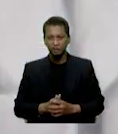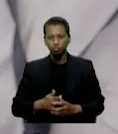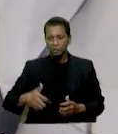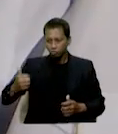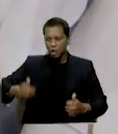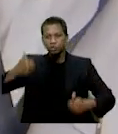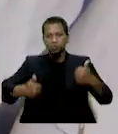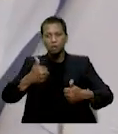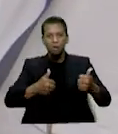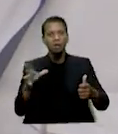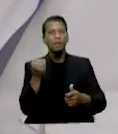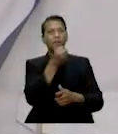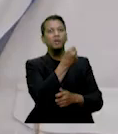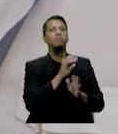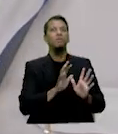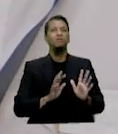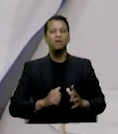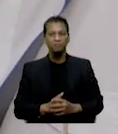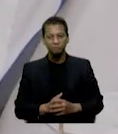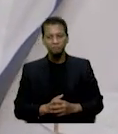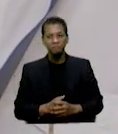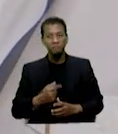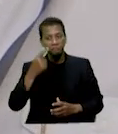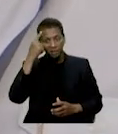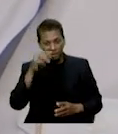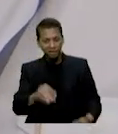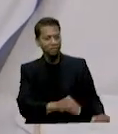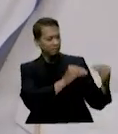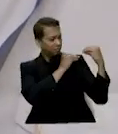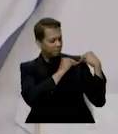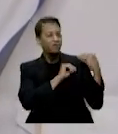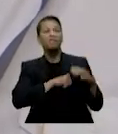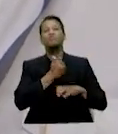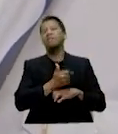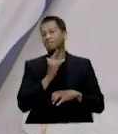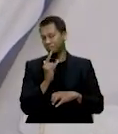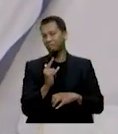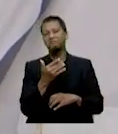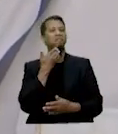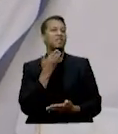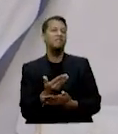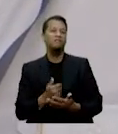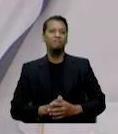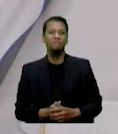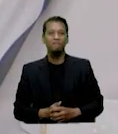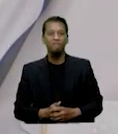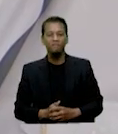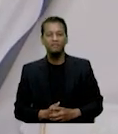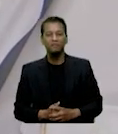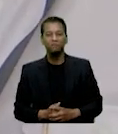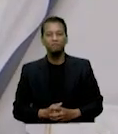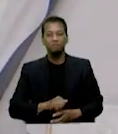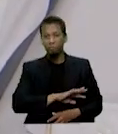prestasi. Terima kasih atas kepercayaan yang diberikan oleh seluruh peserta, karena semua hadir,